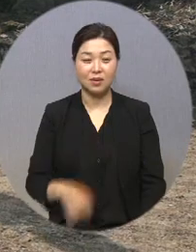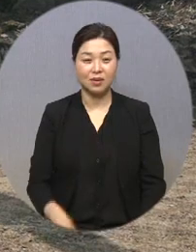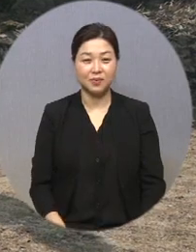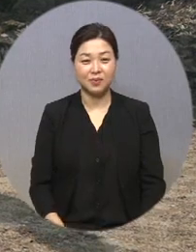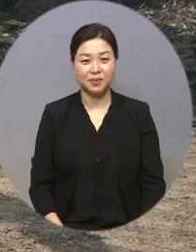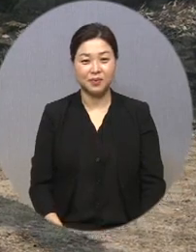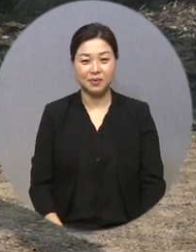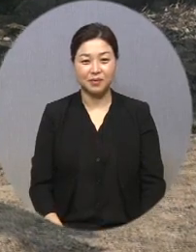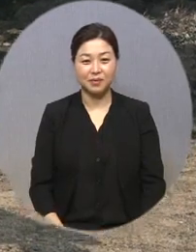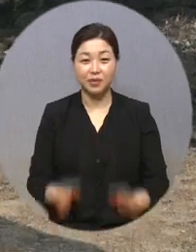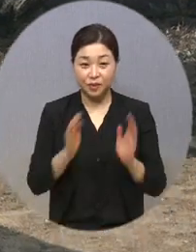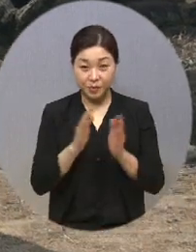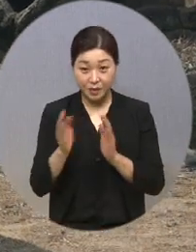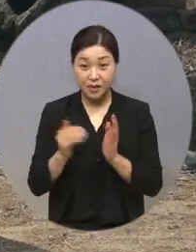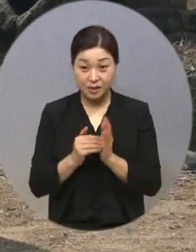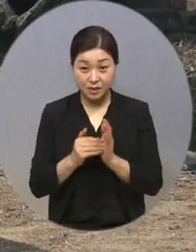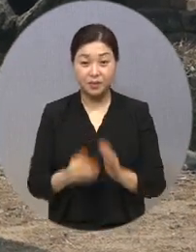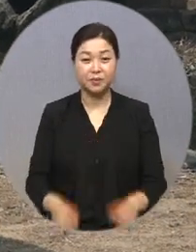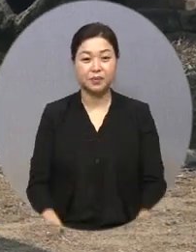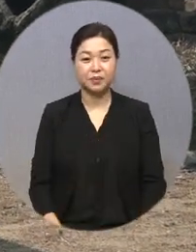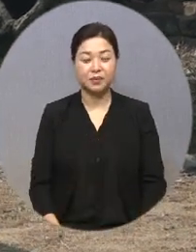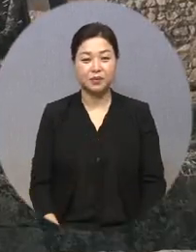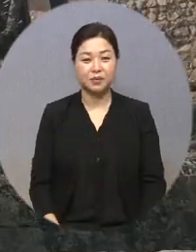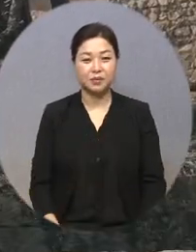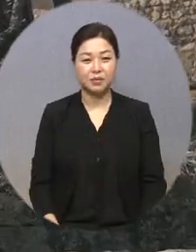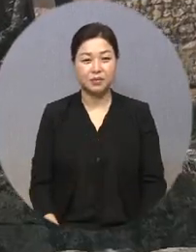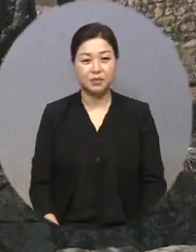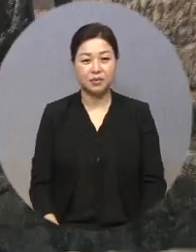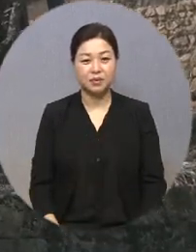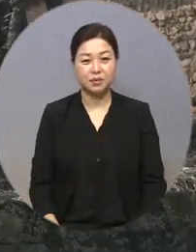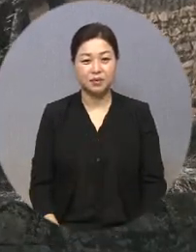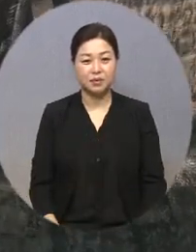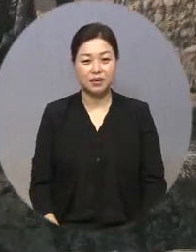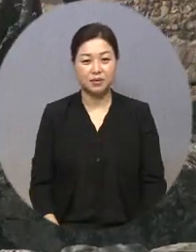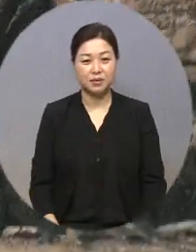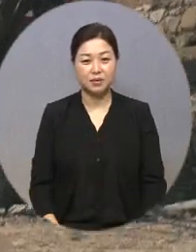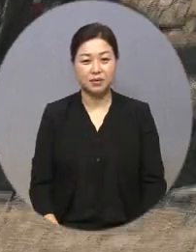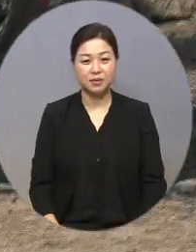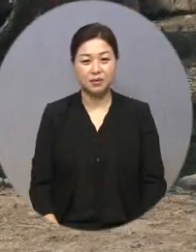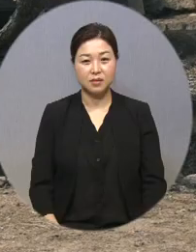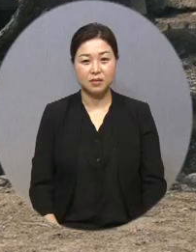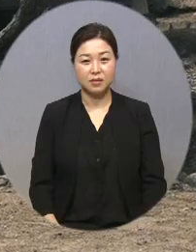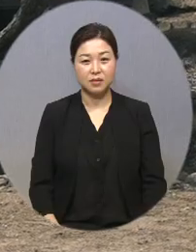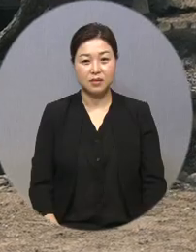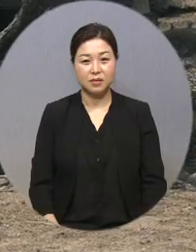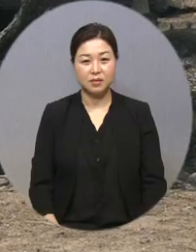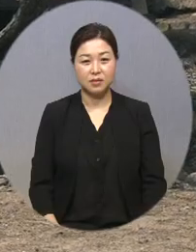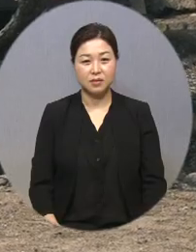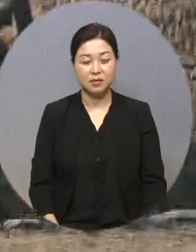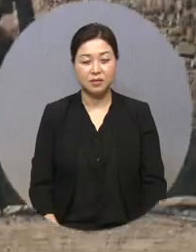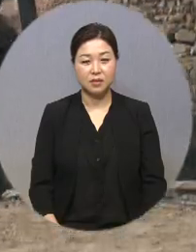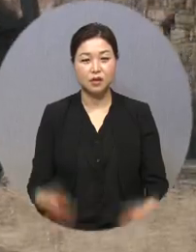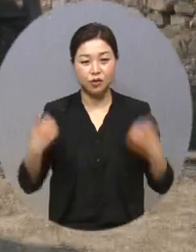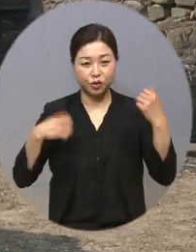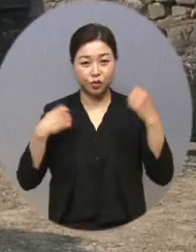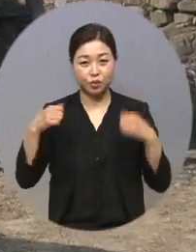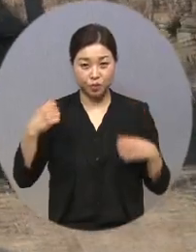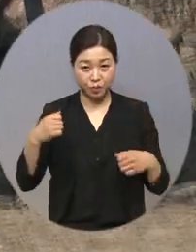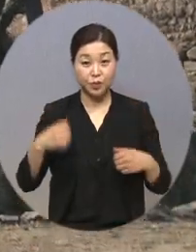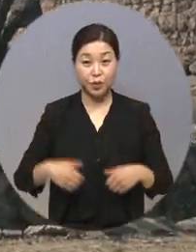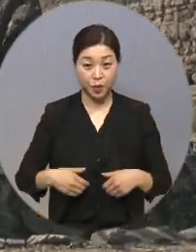준비했어? 철씨가 온데 키웠는데 내가 아니면 되게 주머니 거래요? 근데 이거 맞냐? 여기를 좀 써야 되는 거 아니야?